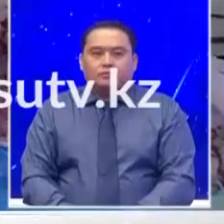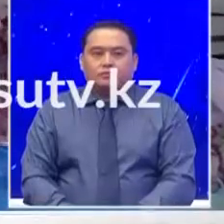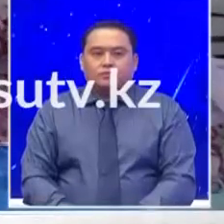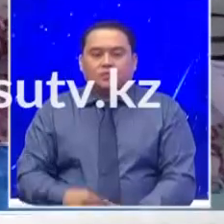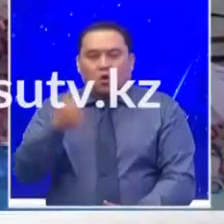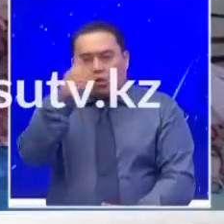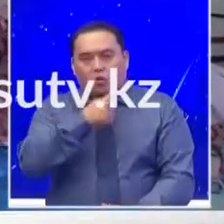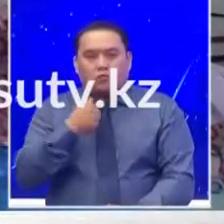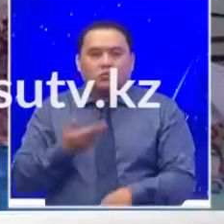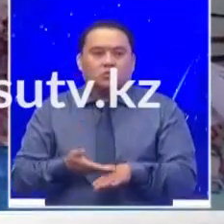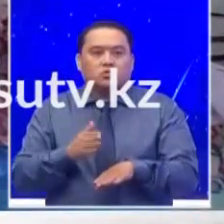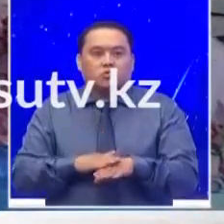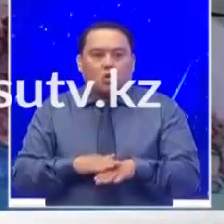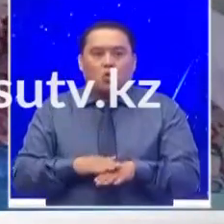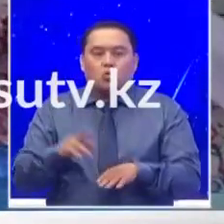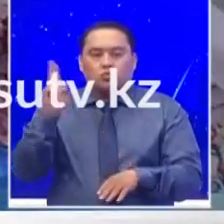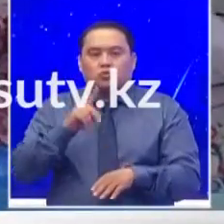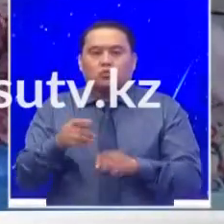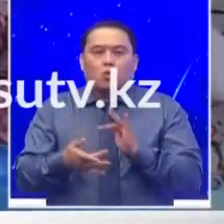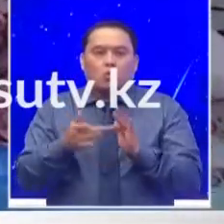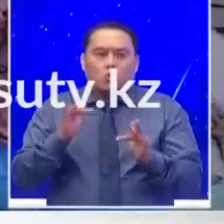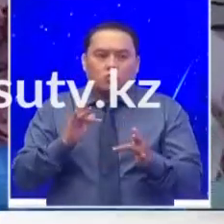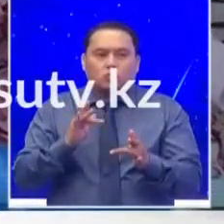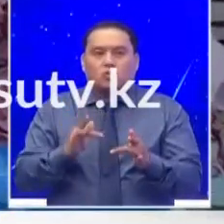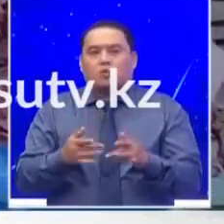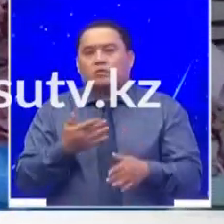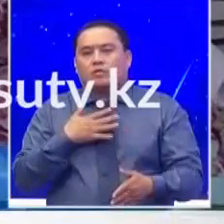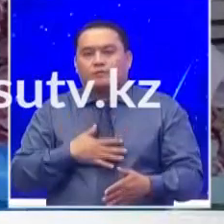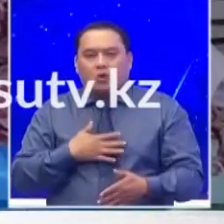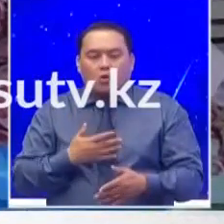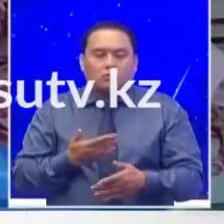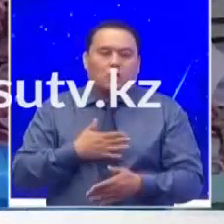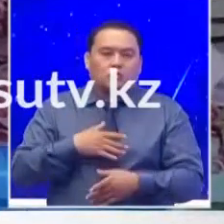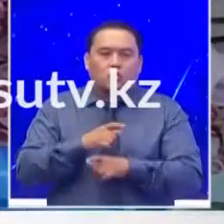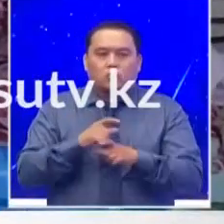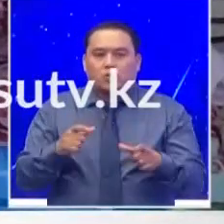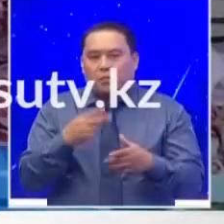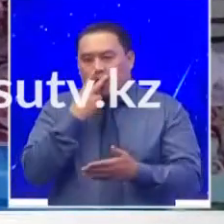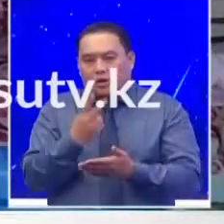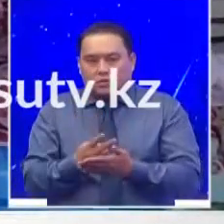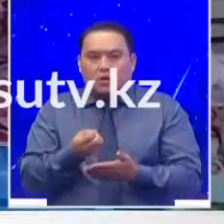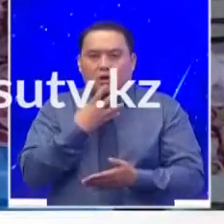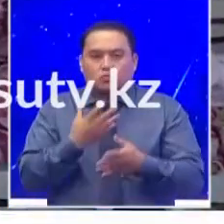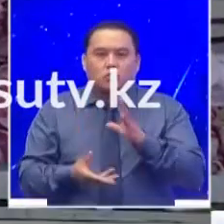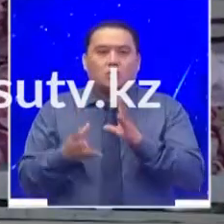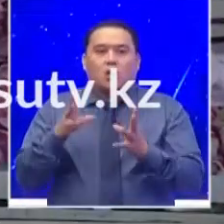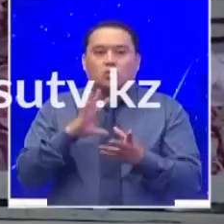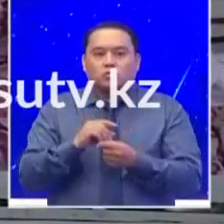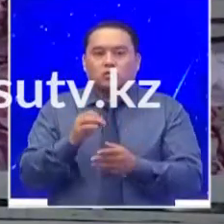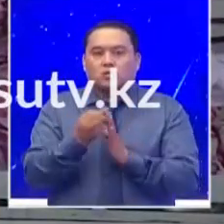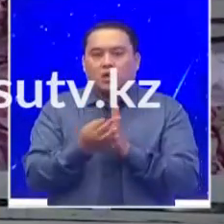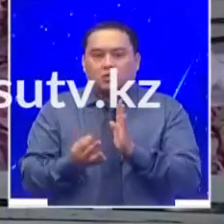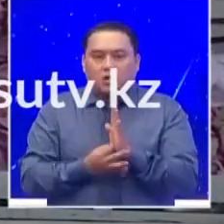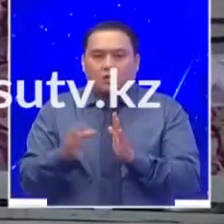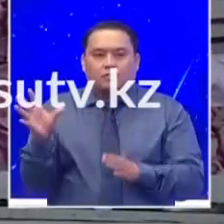Год выдался нелегким. Учились то дистанционно, то офлайн. Тем не менее, наши ученики показали хороший результат на ЕНТ.